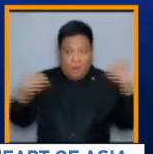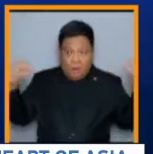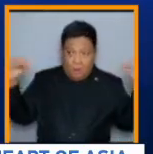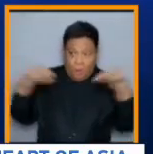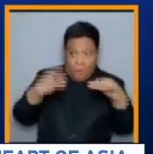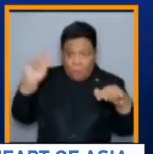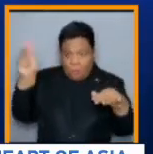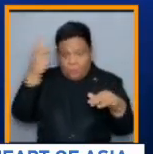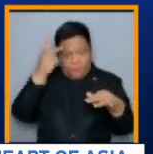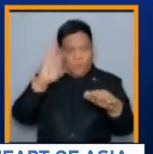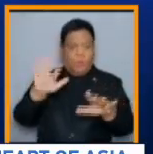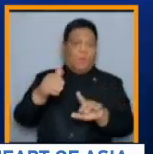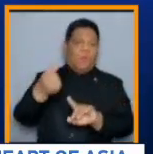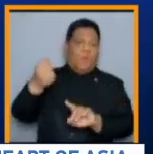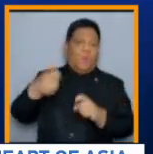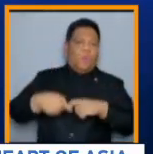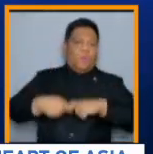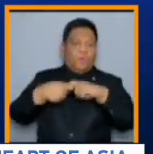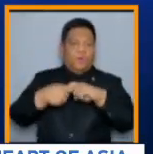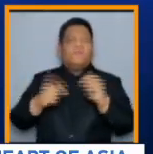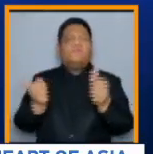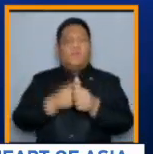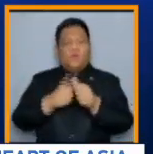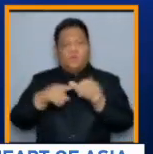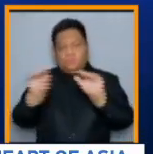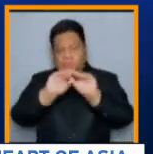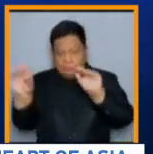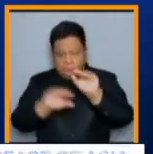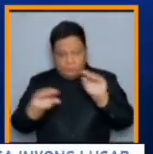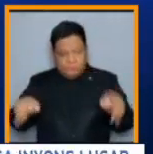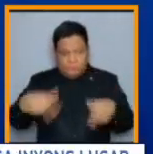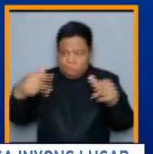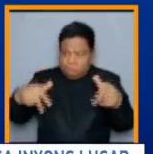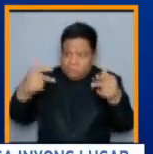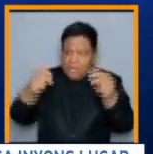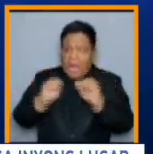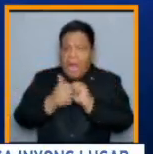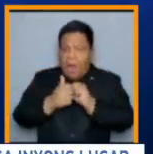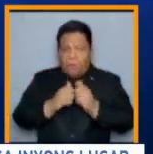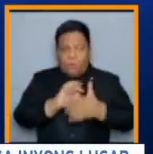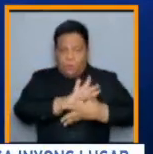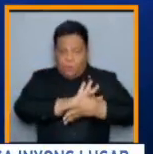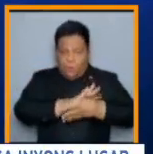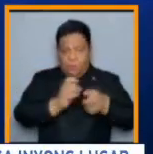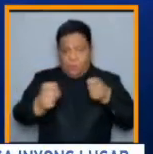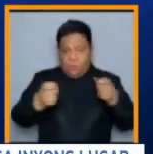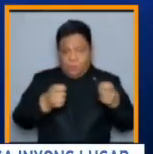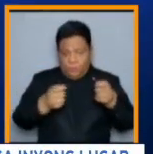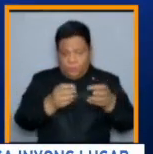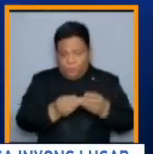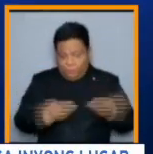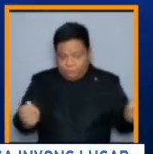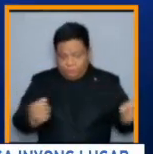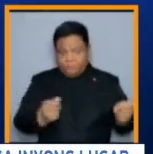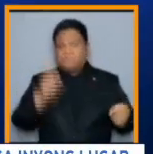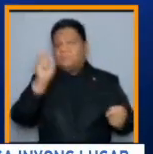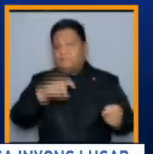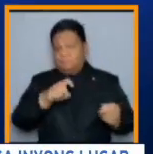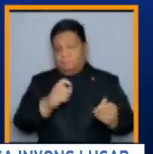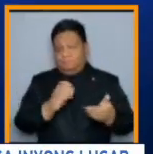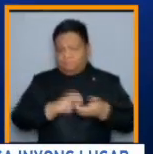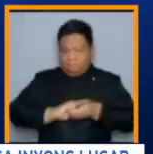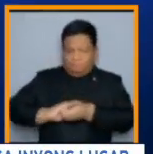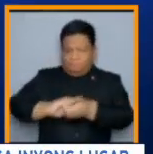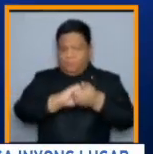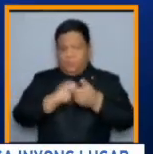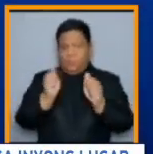Zoom meetings hanggang matugunan ng gobyerno ang pagtaas ng COVID cases. Kailangan daw nilang makiisa sa pamahalaan para mapababa